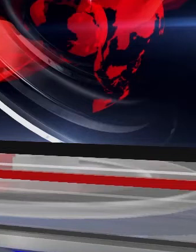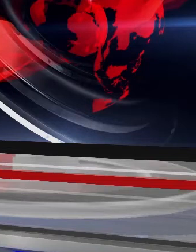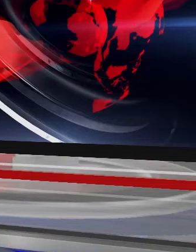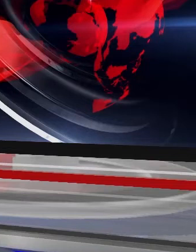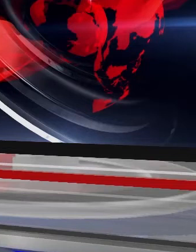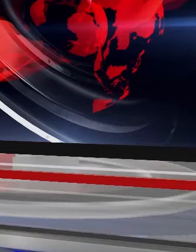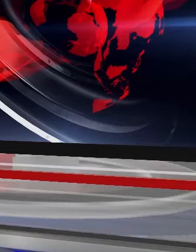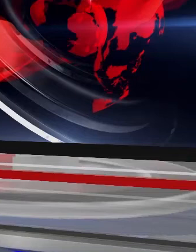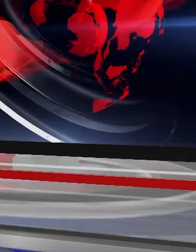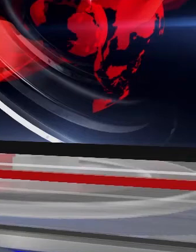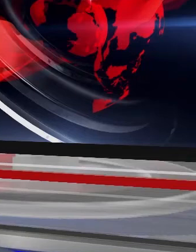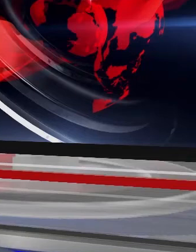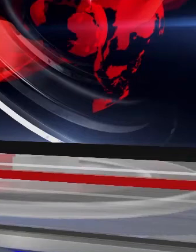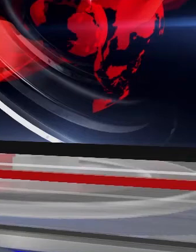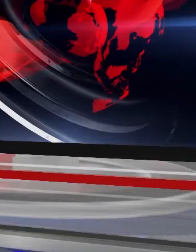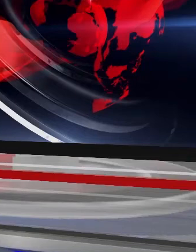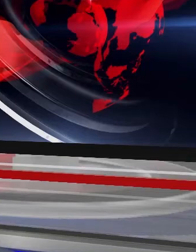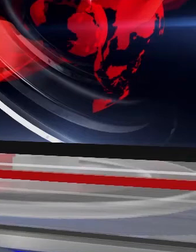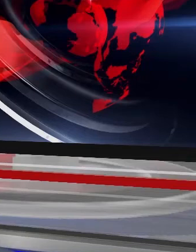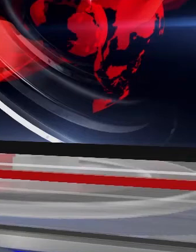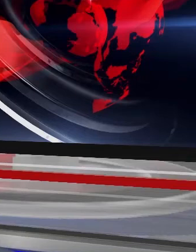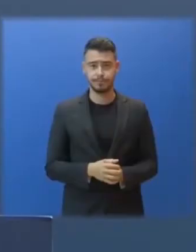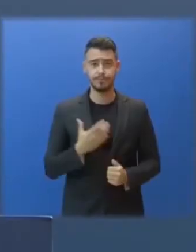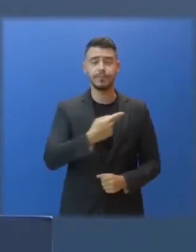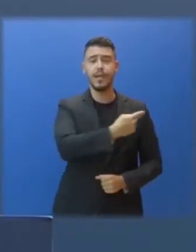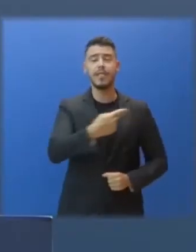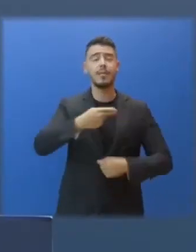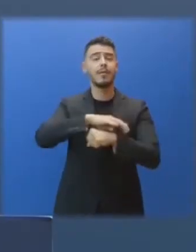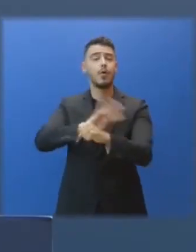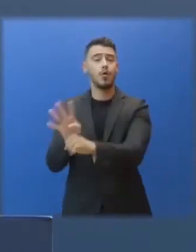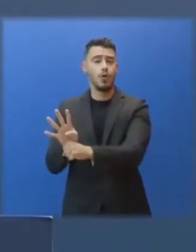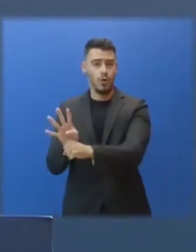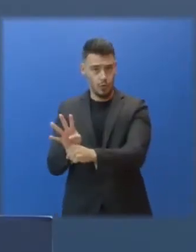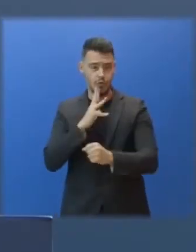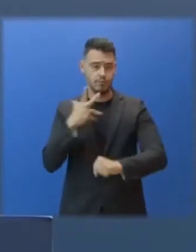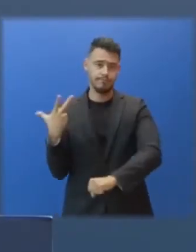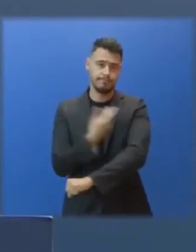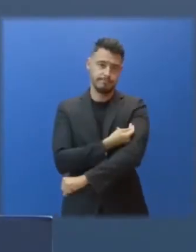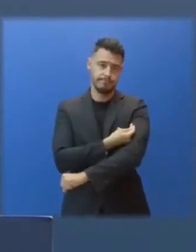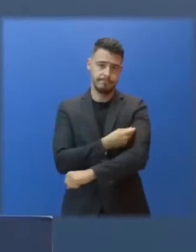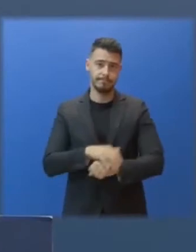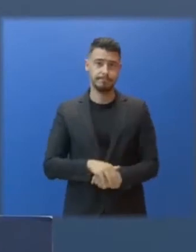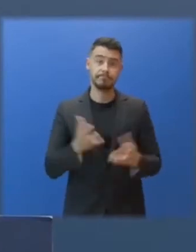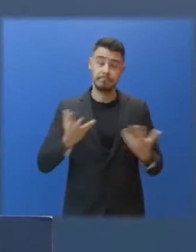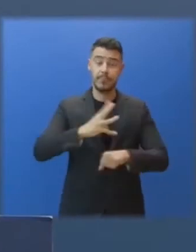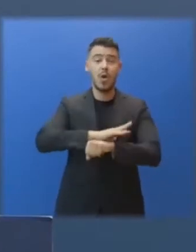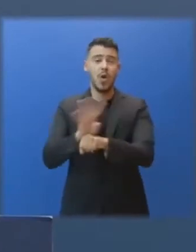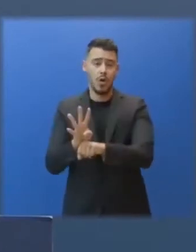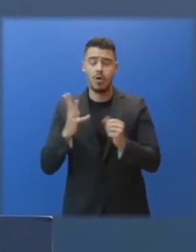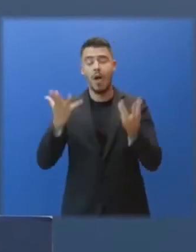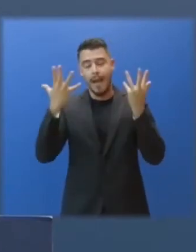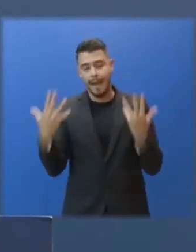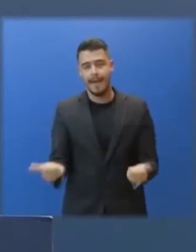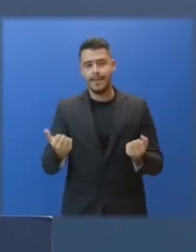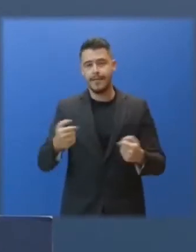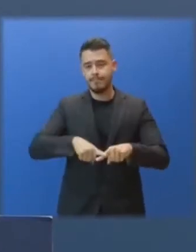όπως το γνωρίζαμε και το ξέραμε την προηγούμενη περίοδο. Η πανδημία αποτελεί μέρος της πραγματικότητάς μας και θα παραμείνει όσο